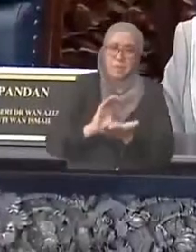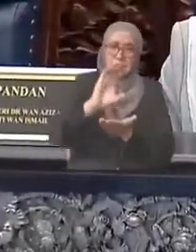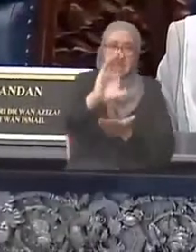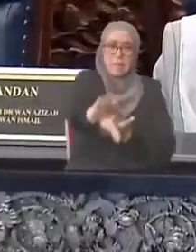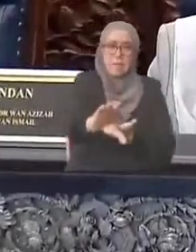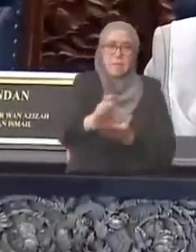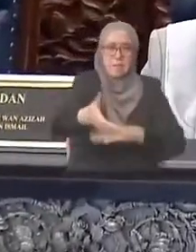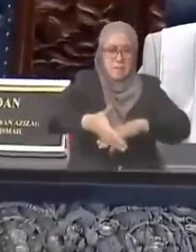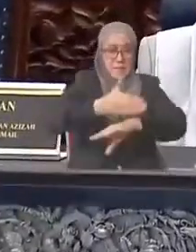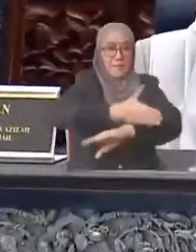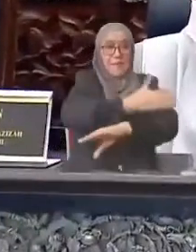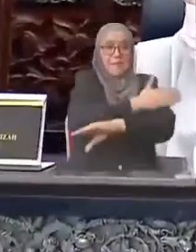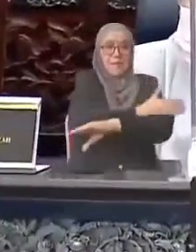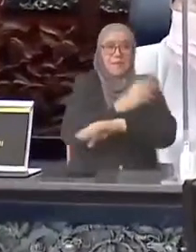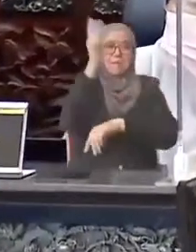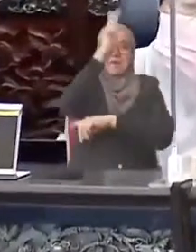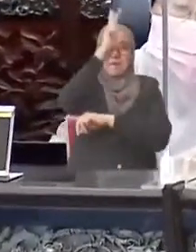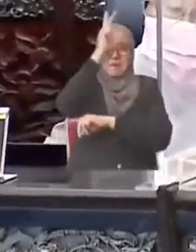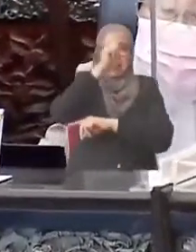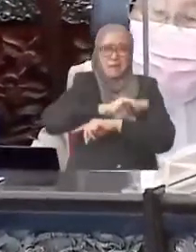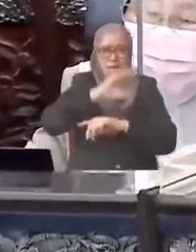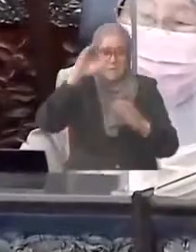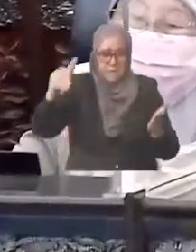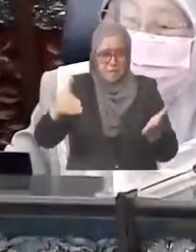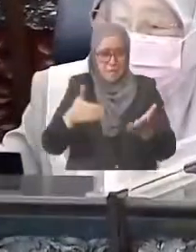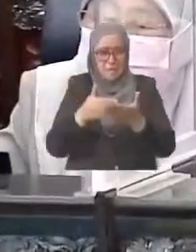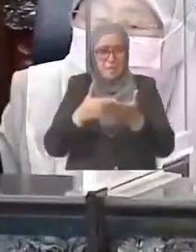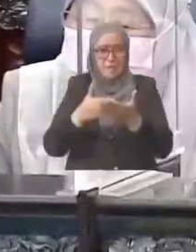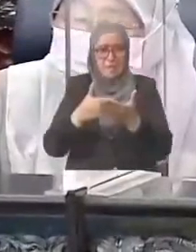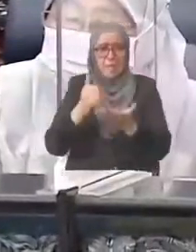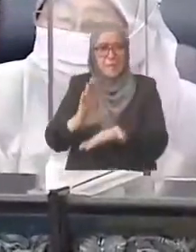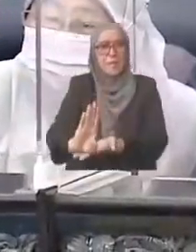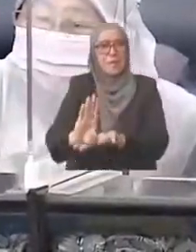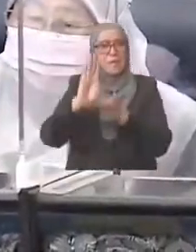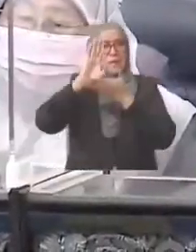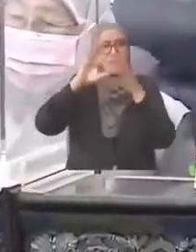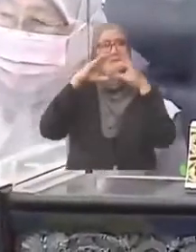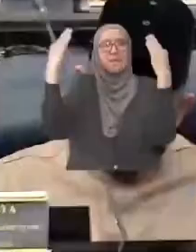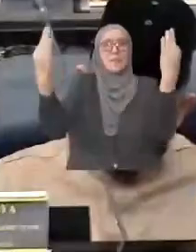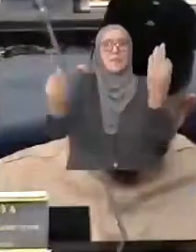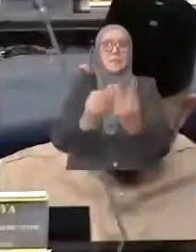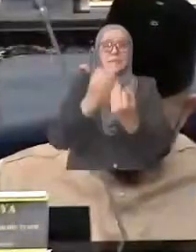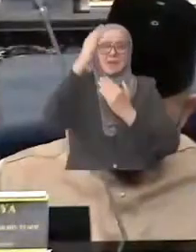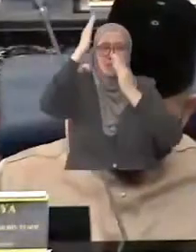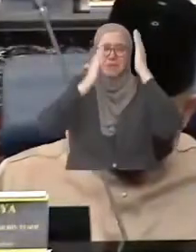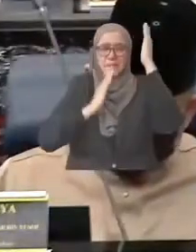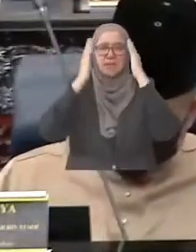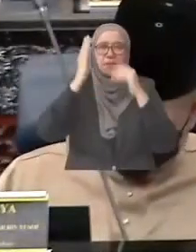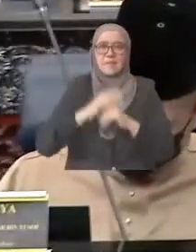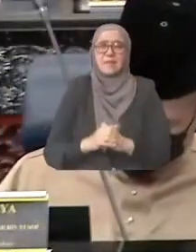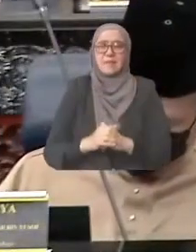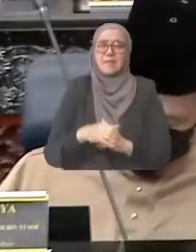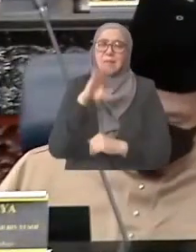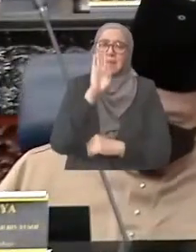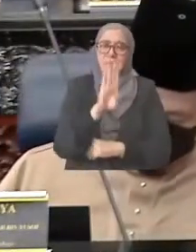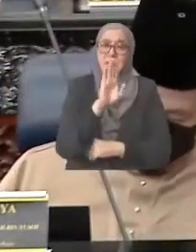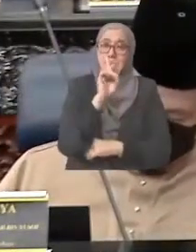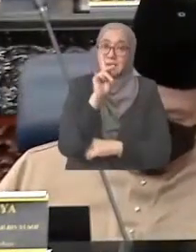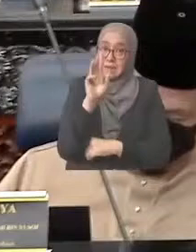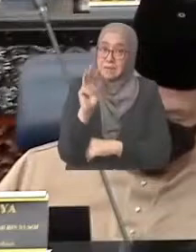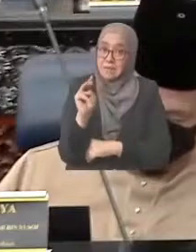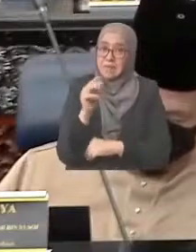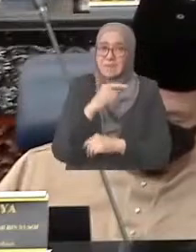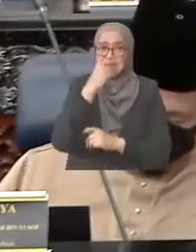kerajaan akan memperkenalkan bantuan keluarga militer atau bikin M dengan beberapa pembaruan